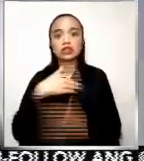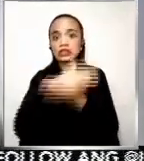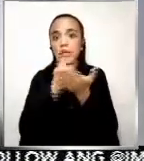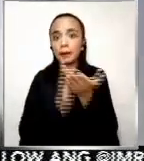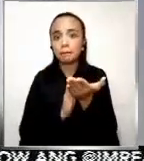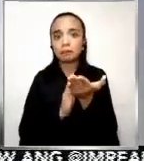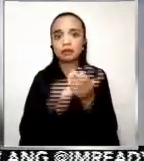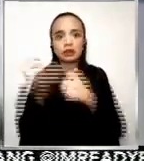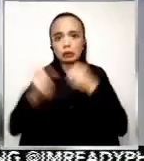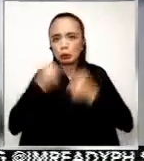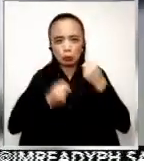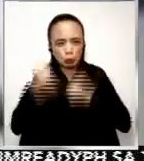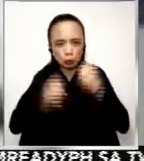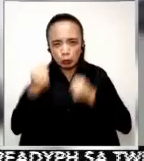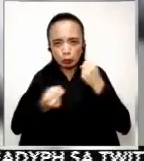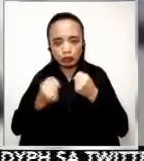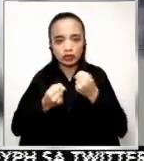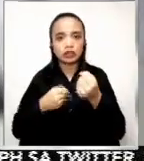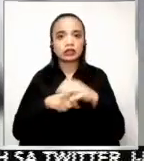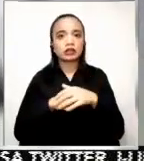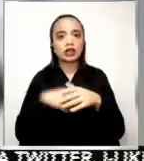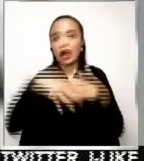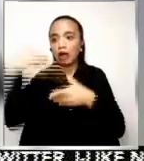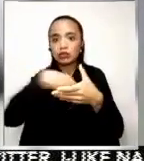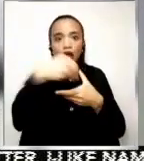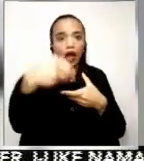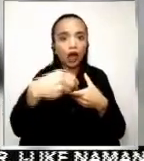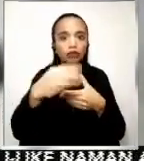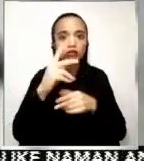takbo. Naglabasan din ang ilang sibilyan.